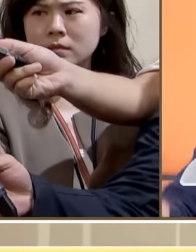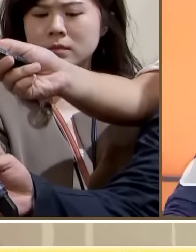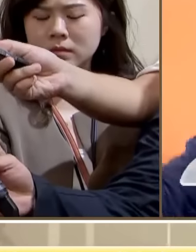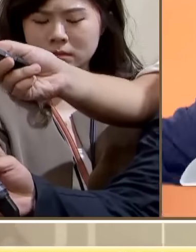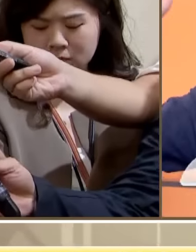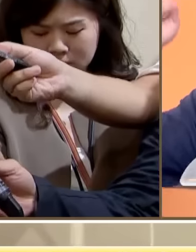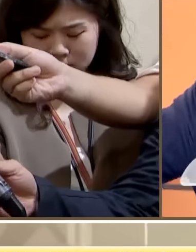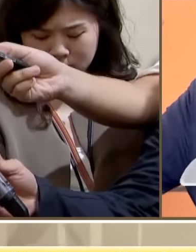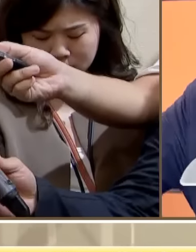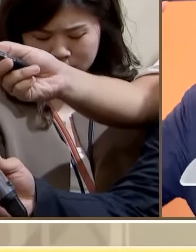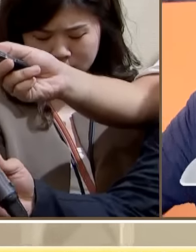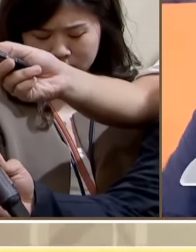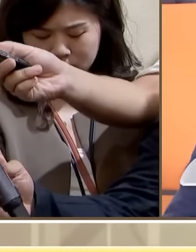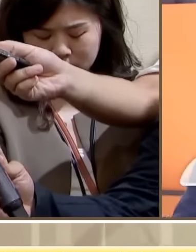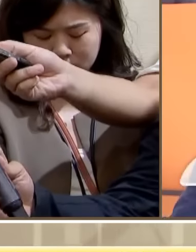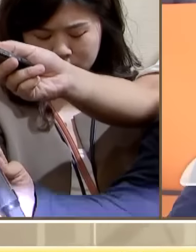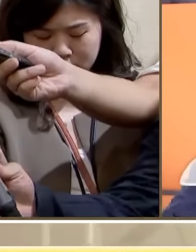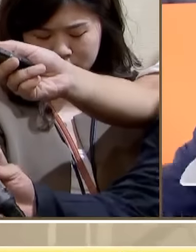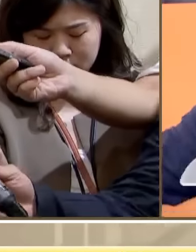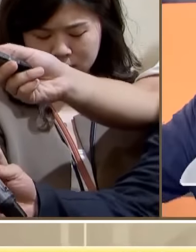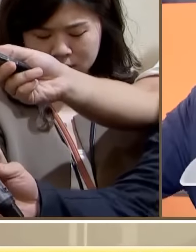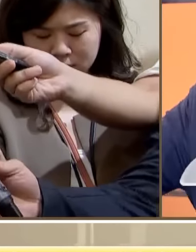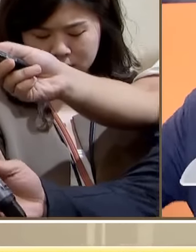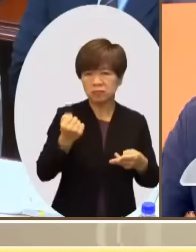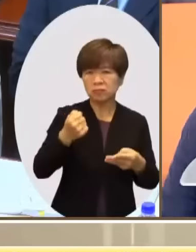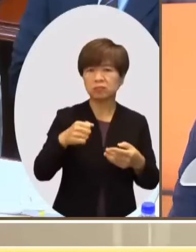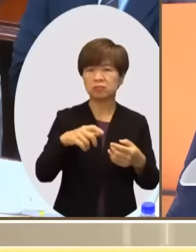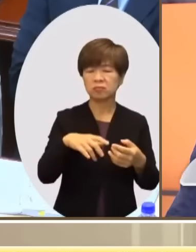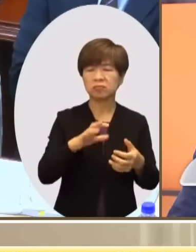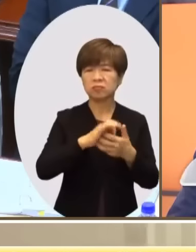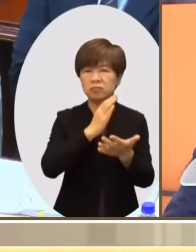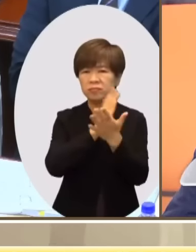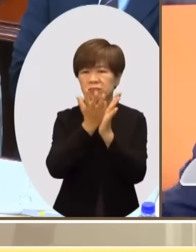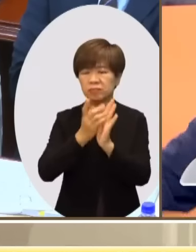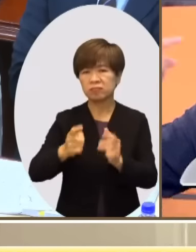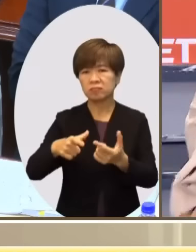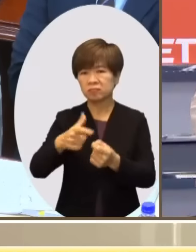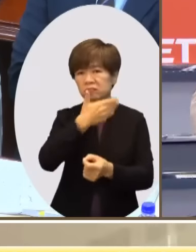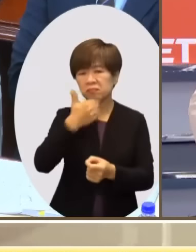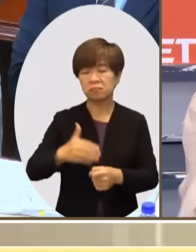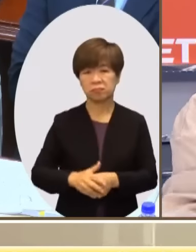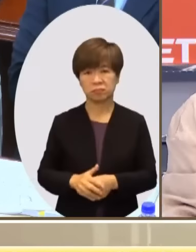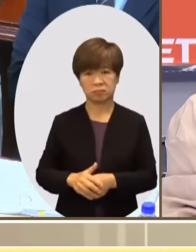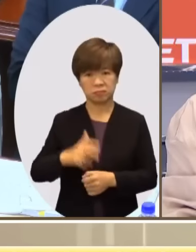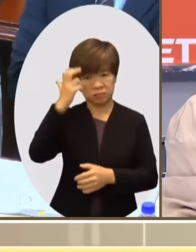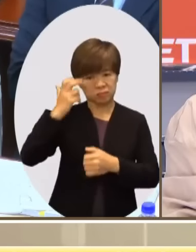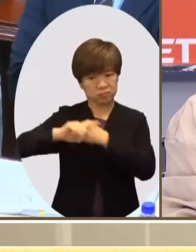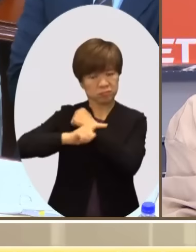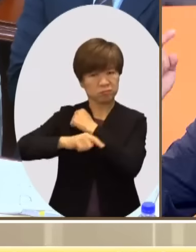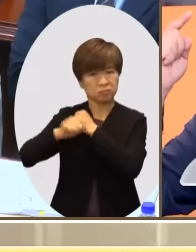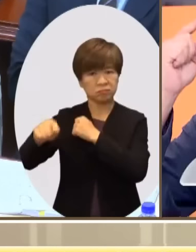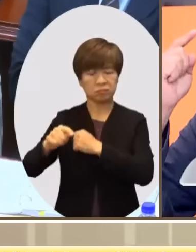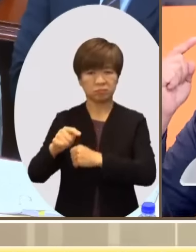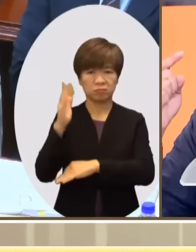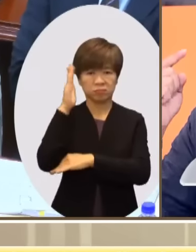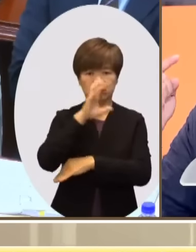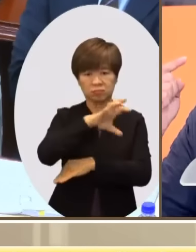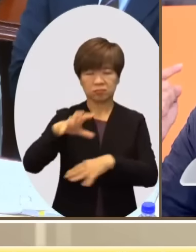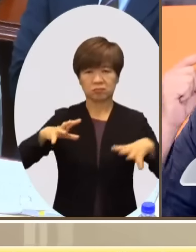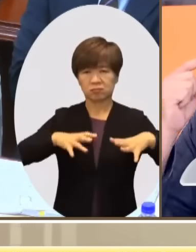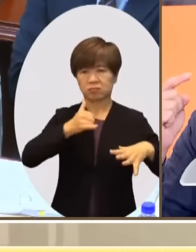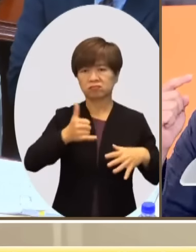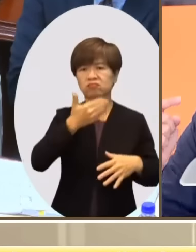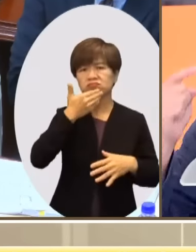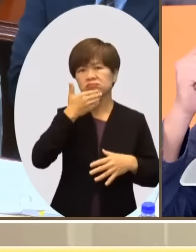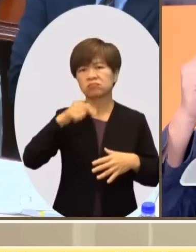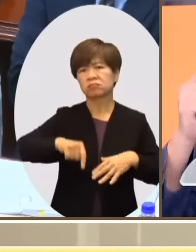陈春生说不可以，而且银本也不可以， 什么正本银本都不可以就好了、啊。 而且侦结结